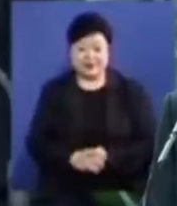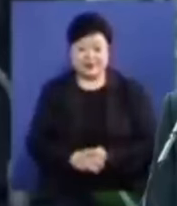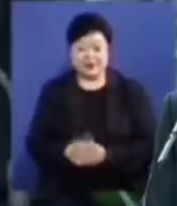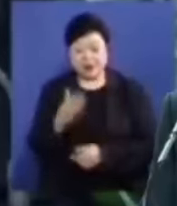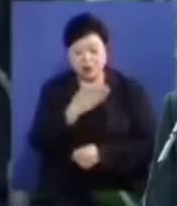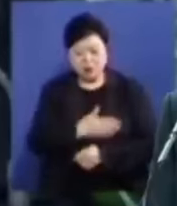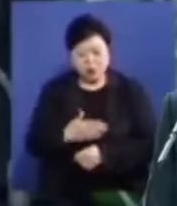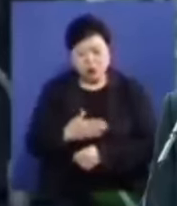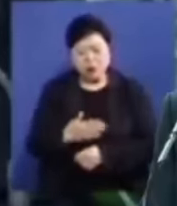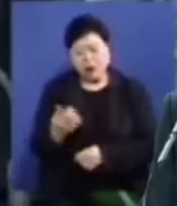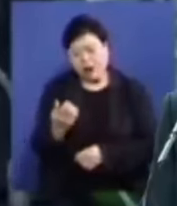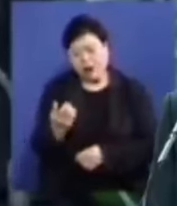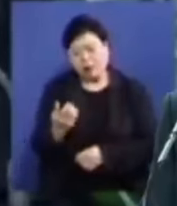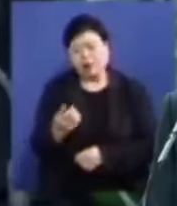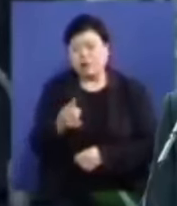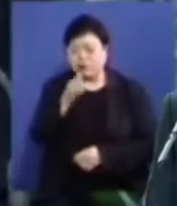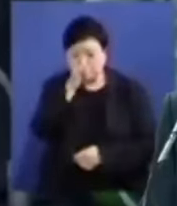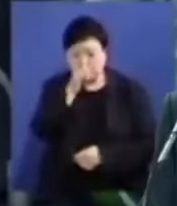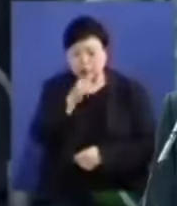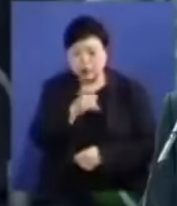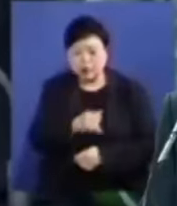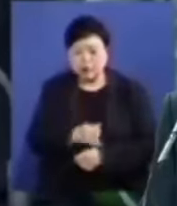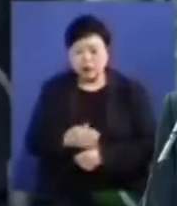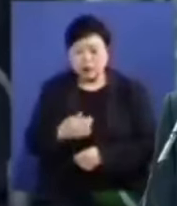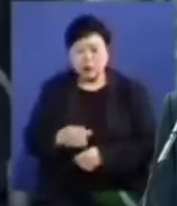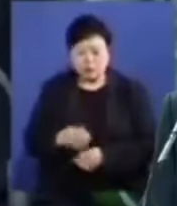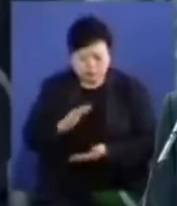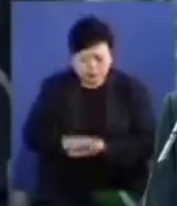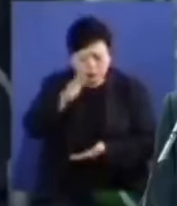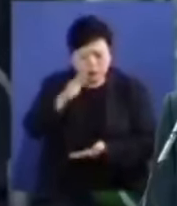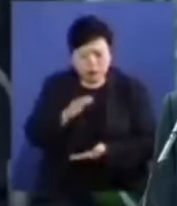몸이 굉장히 아플 때가 많이 있습니다. 열이 나고 몸이 아픕니다.